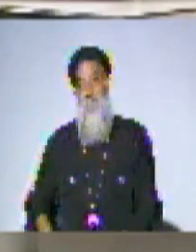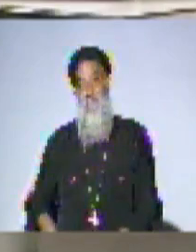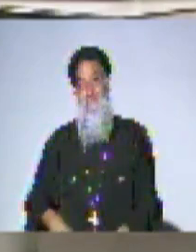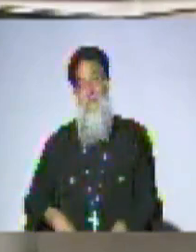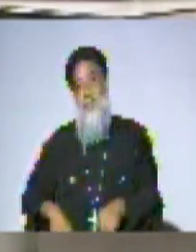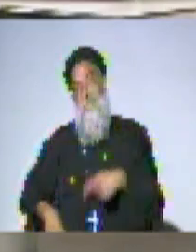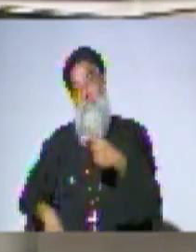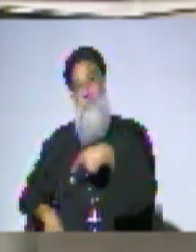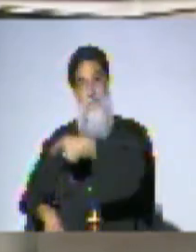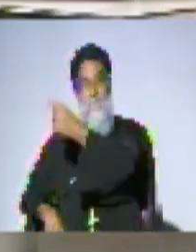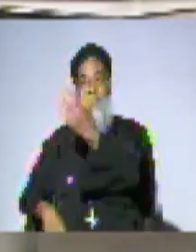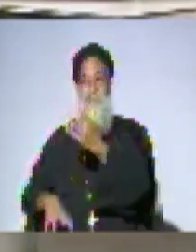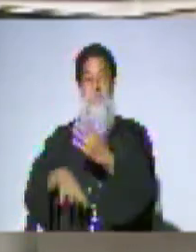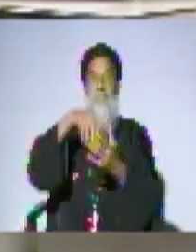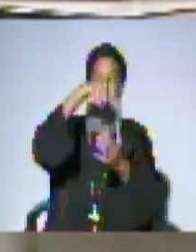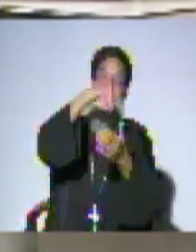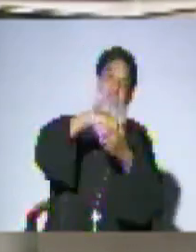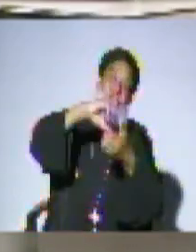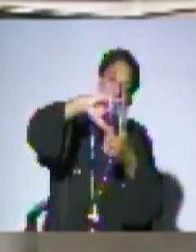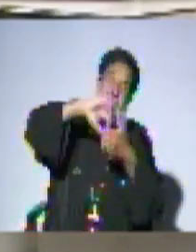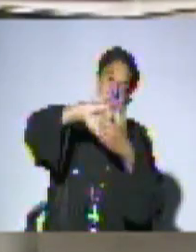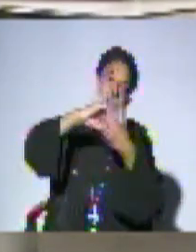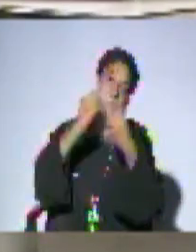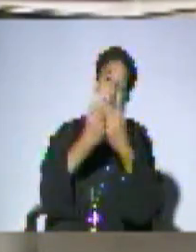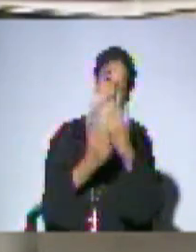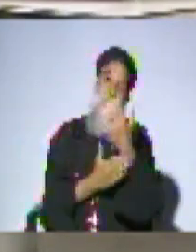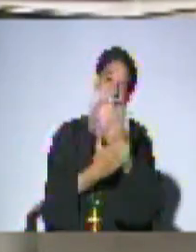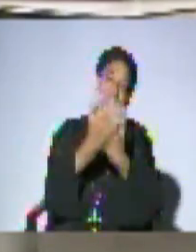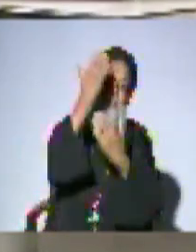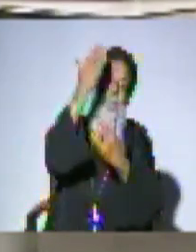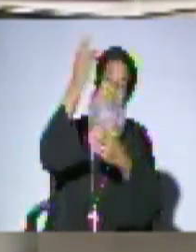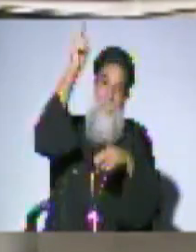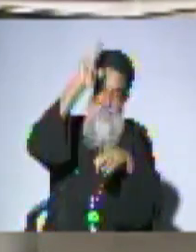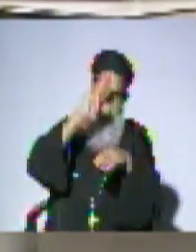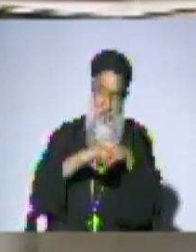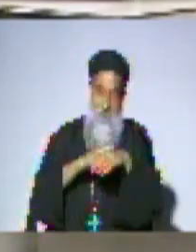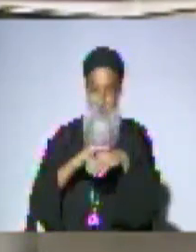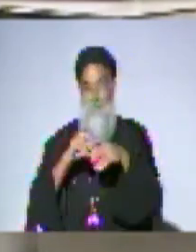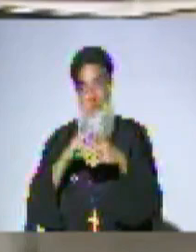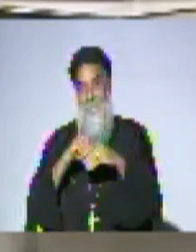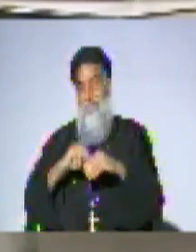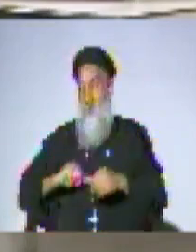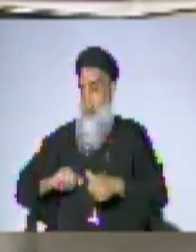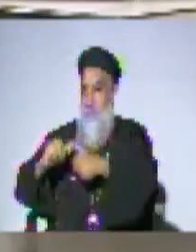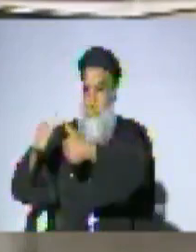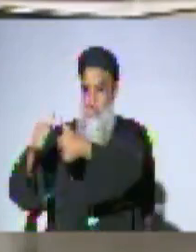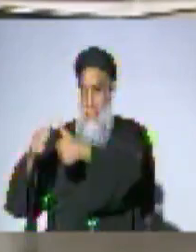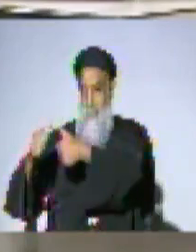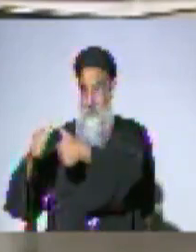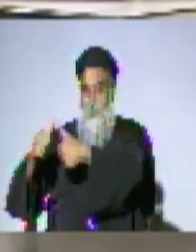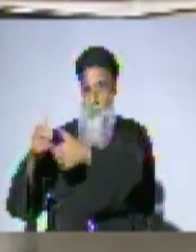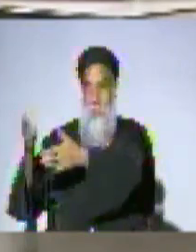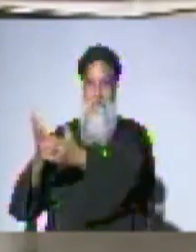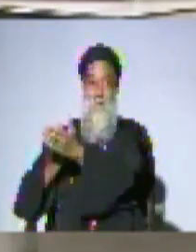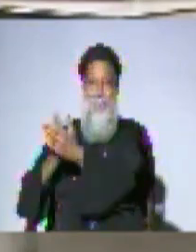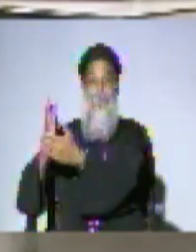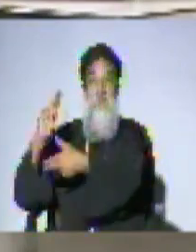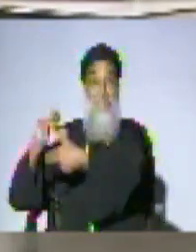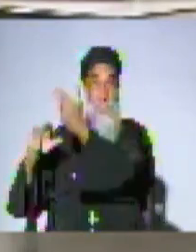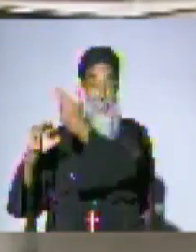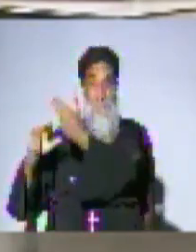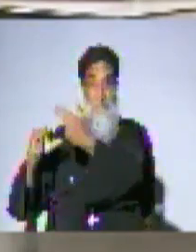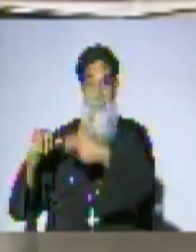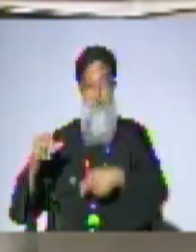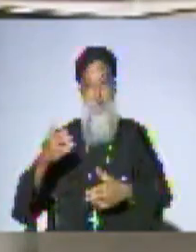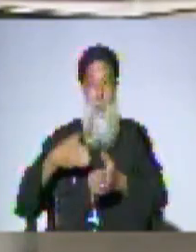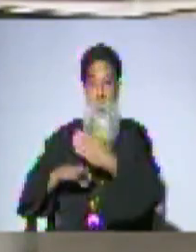وكانت بداية لعلاقة جديدة مع أخواته يعني، لكن ما كانش يقدر يسيب مكانه،